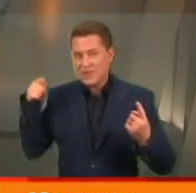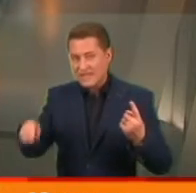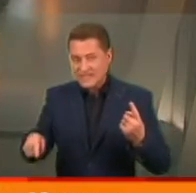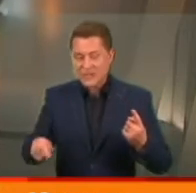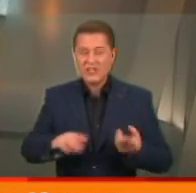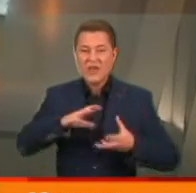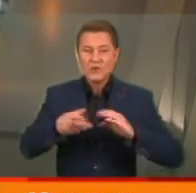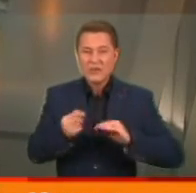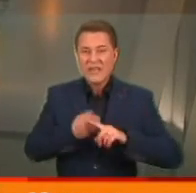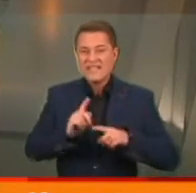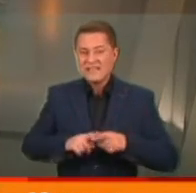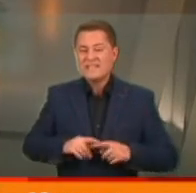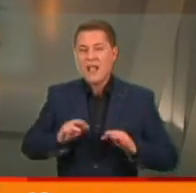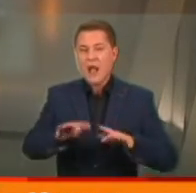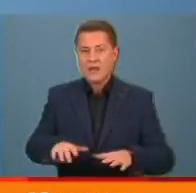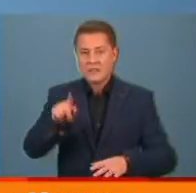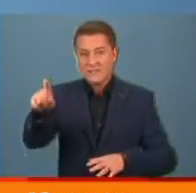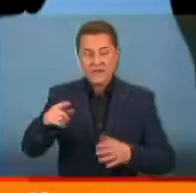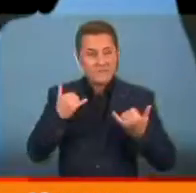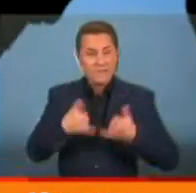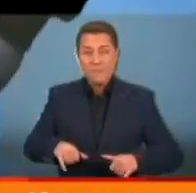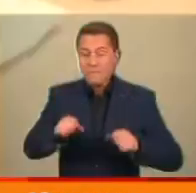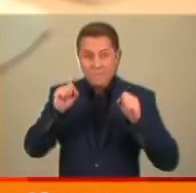результати цієї акції вас приголомшать.